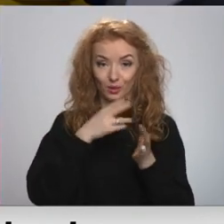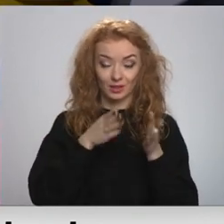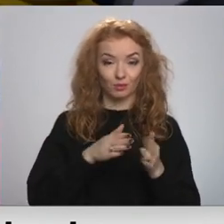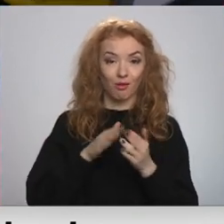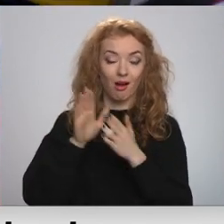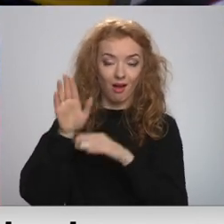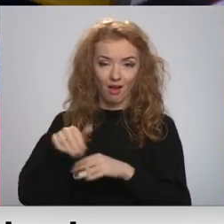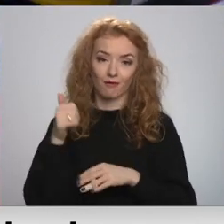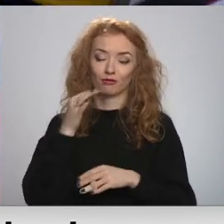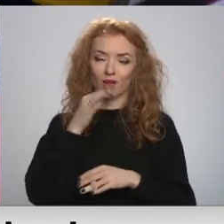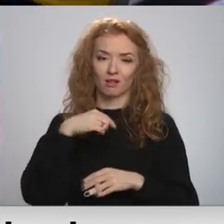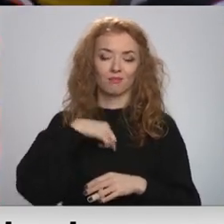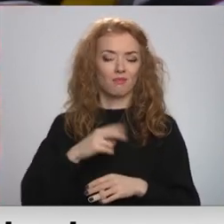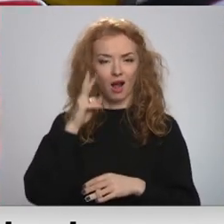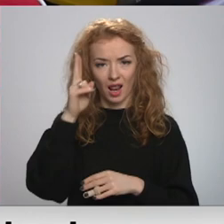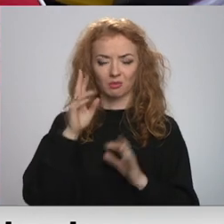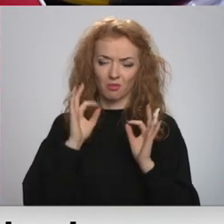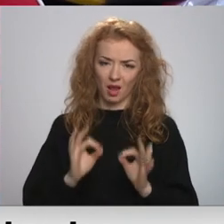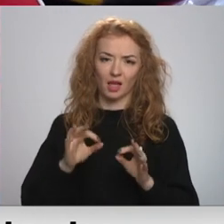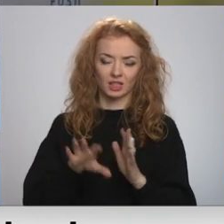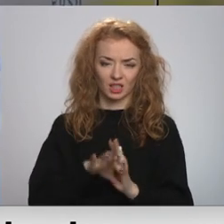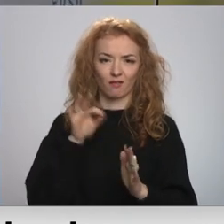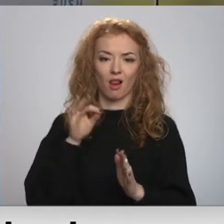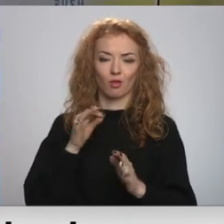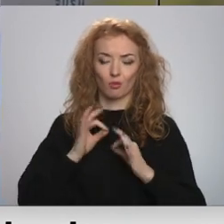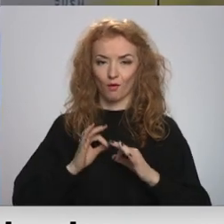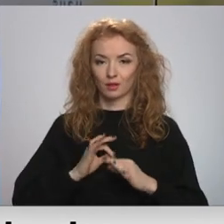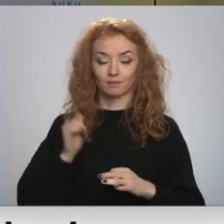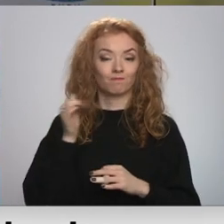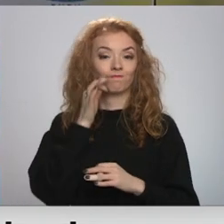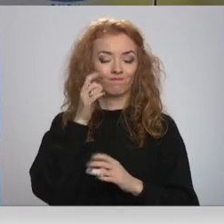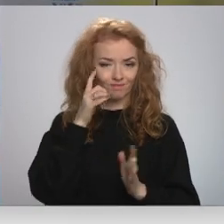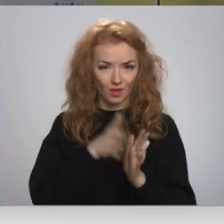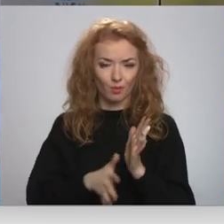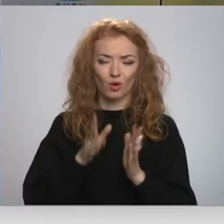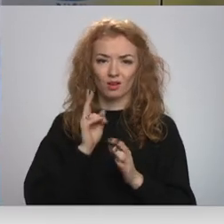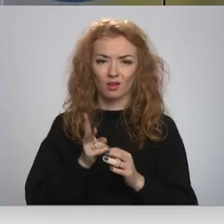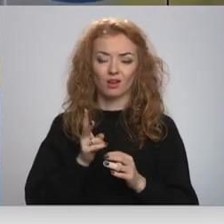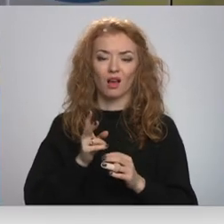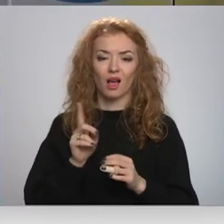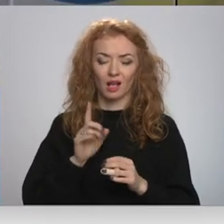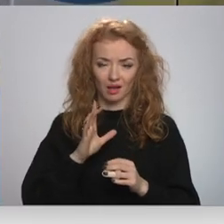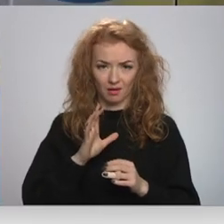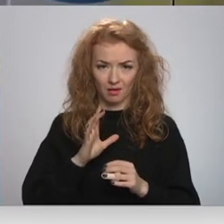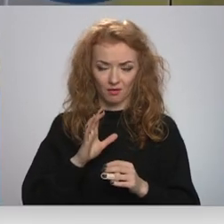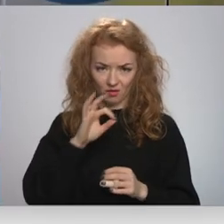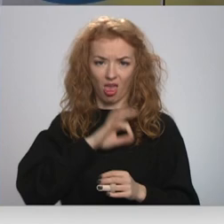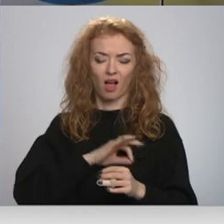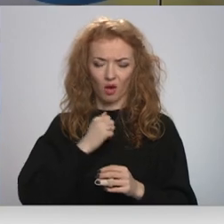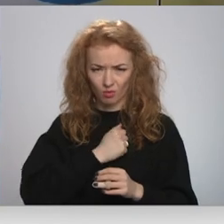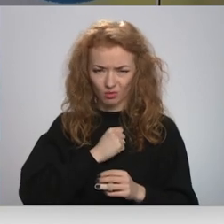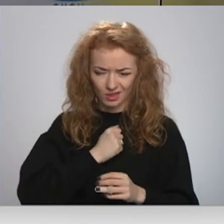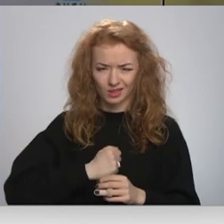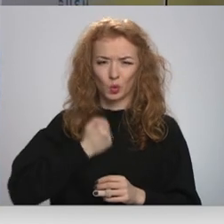mājām, stiprina pārliecību par pareizi izvēlēto ceļu. Tu saproti to, ka jā, bija tā vērts mocīties, bija tā vērts, teiksim,